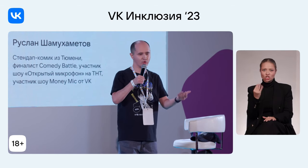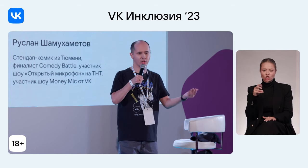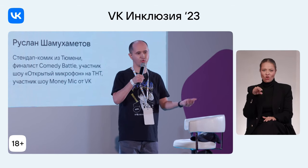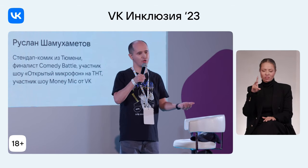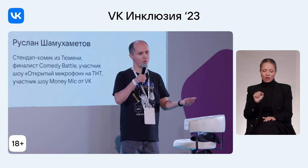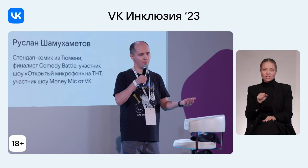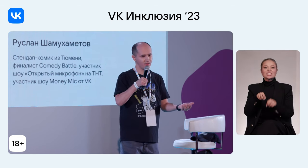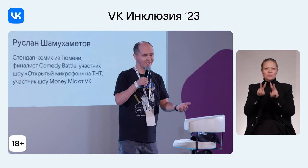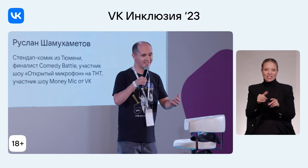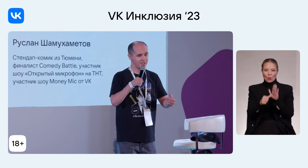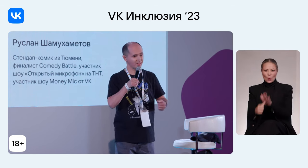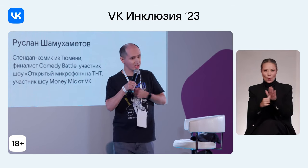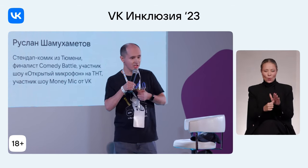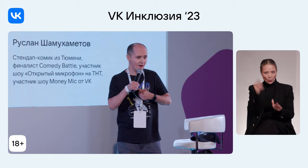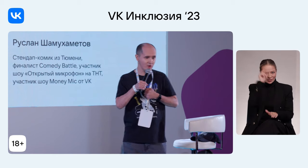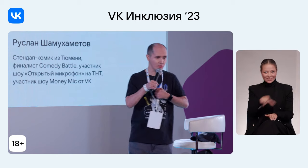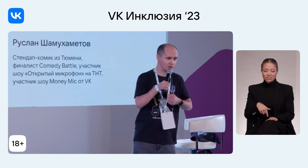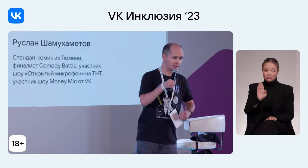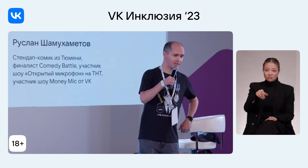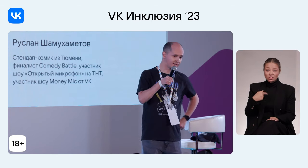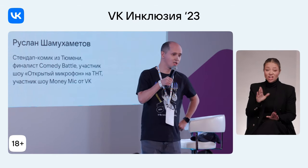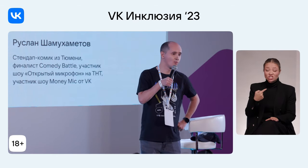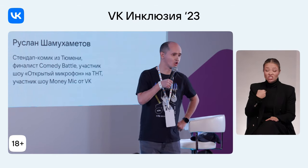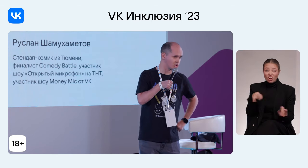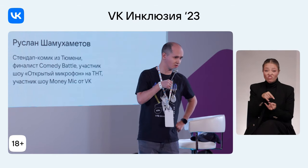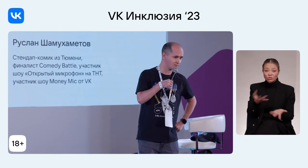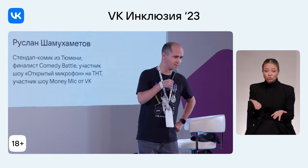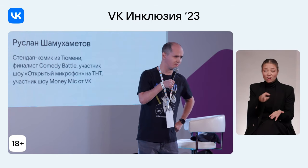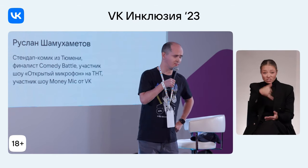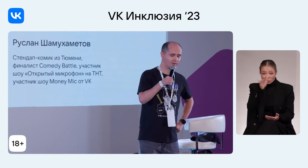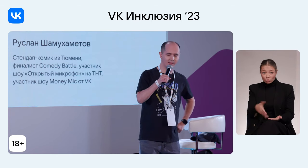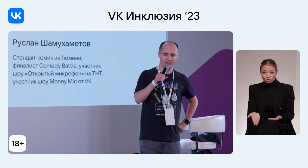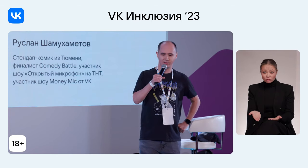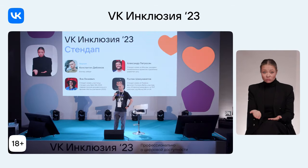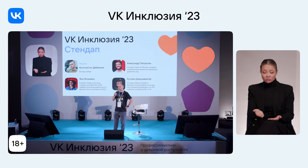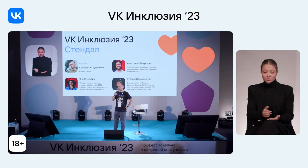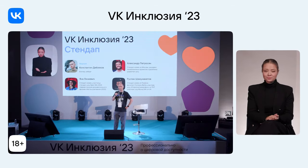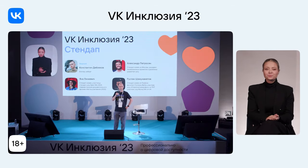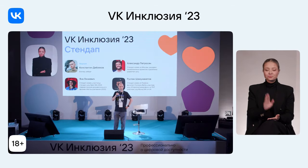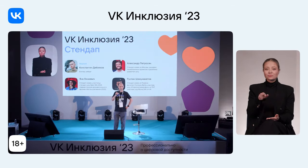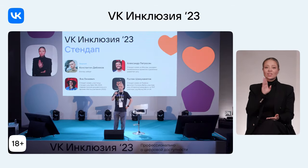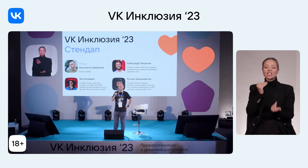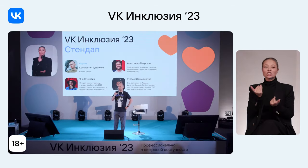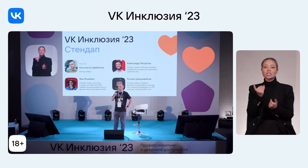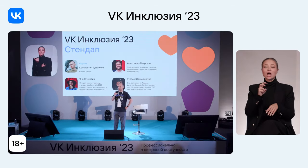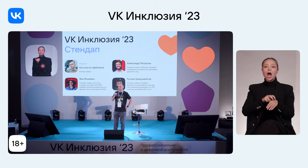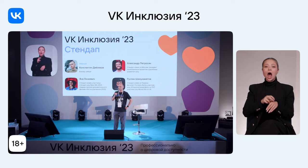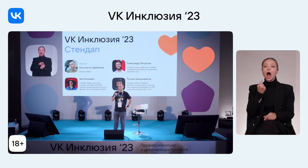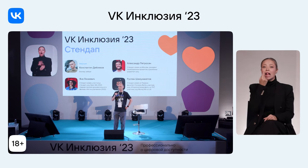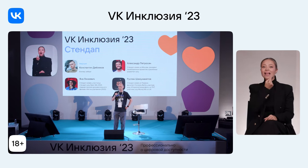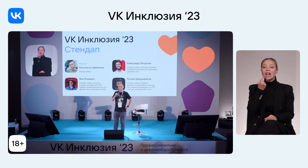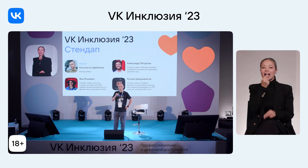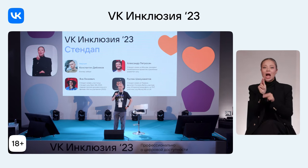чтобы унижать учеников. Типа: даже я выучила, а ты не можешь. Сейчас она логопед, и все,